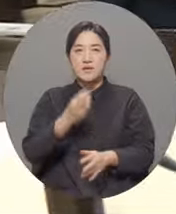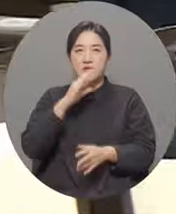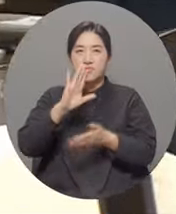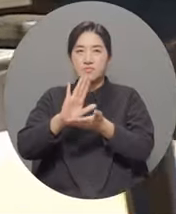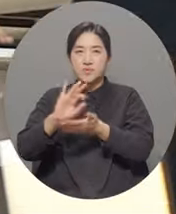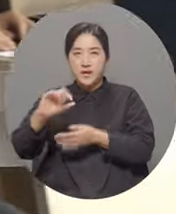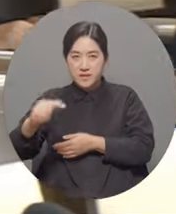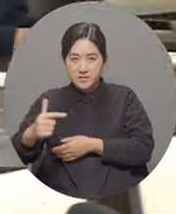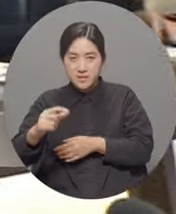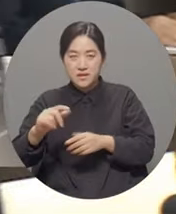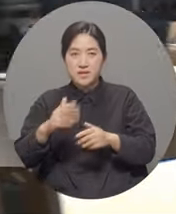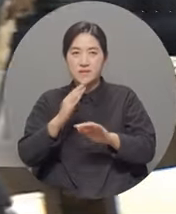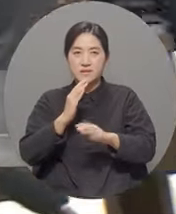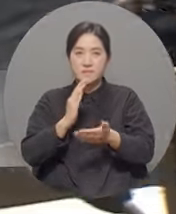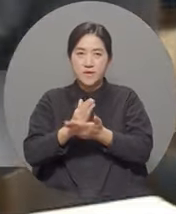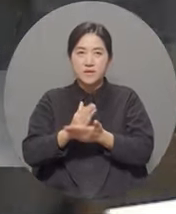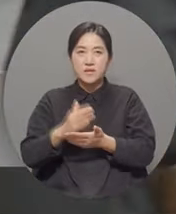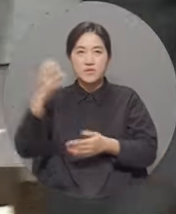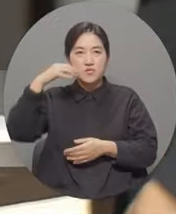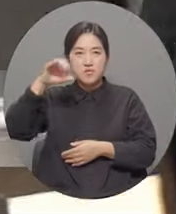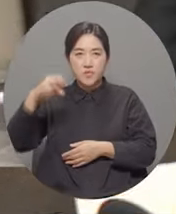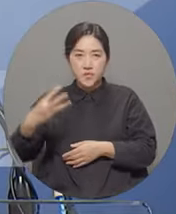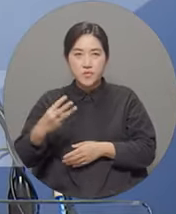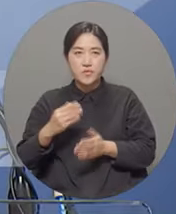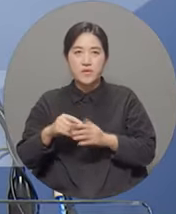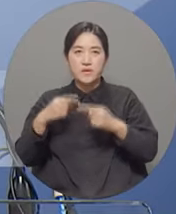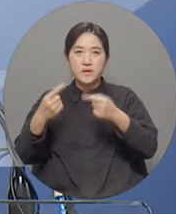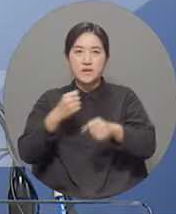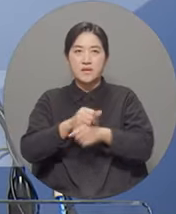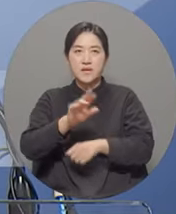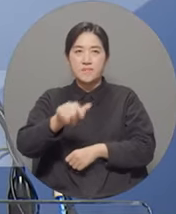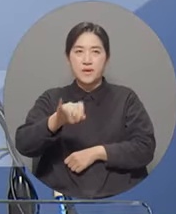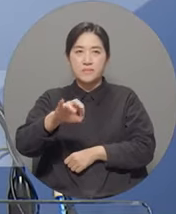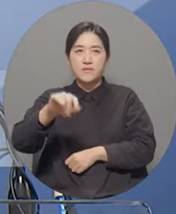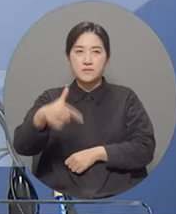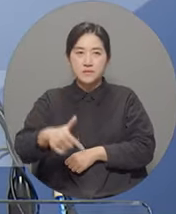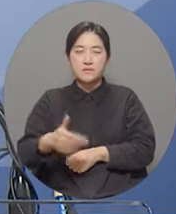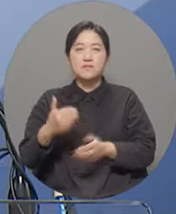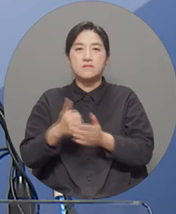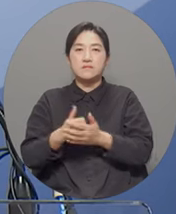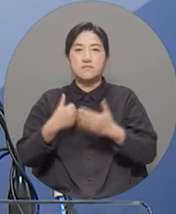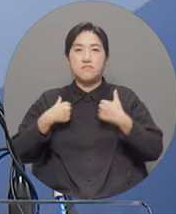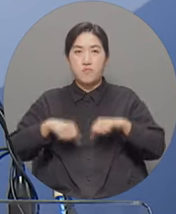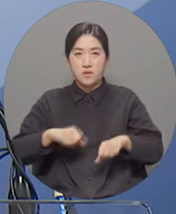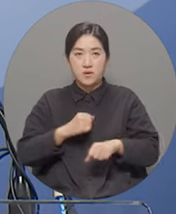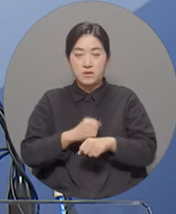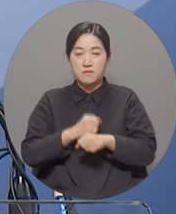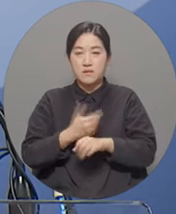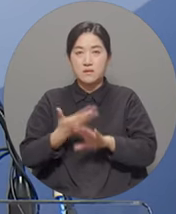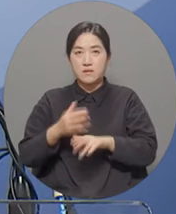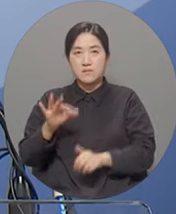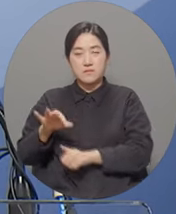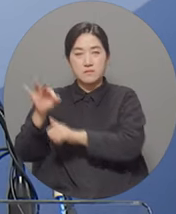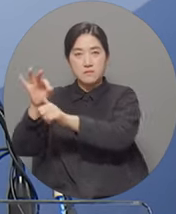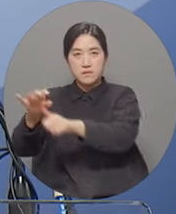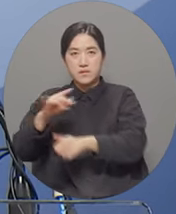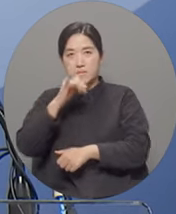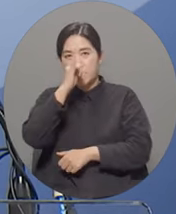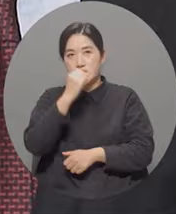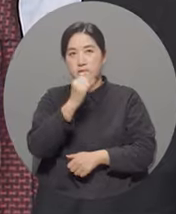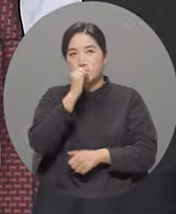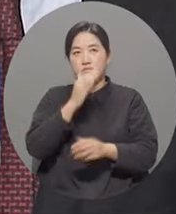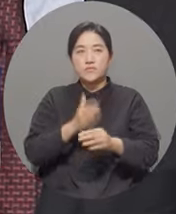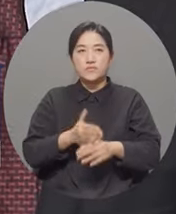경선을 하게 된 박민식 전 보험부 장관은이 지역 포기 선언을 했는데 다른 지역에 재배치할 거란 관측도